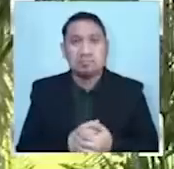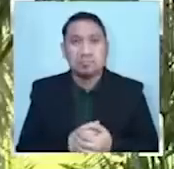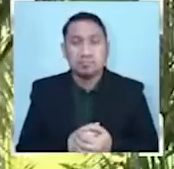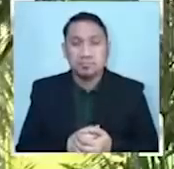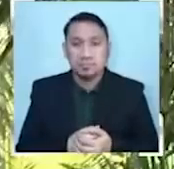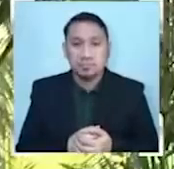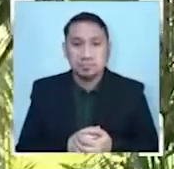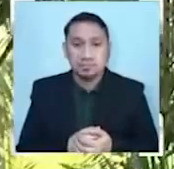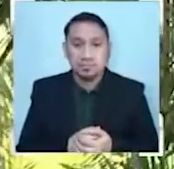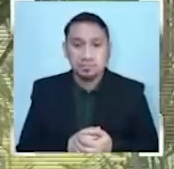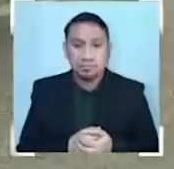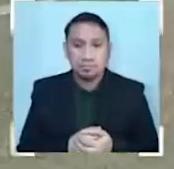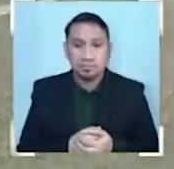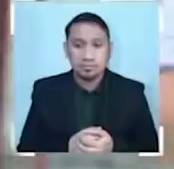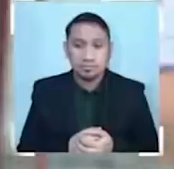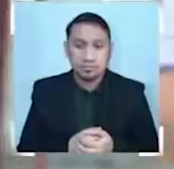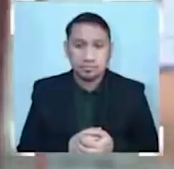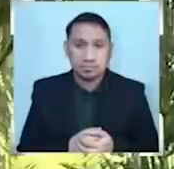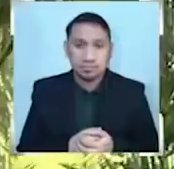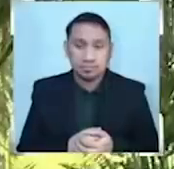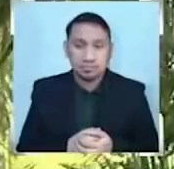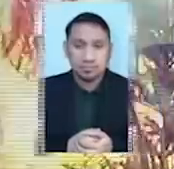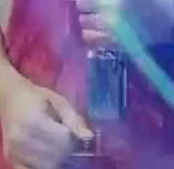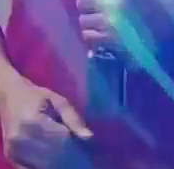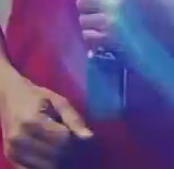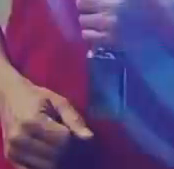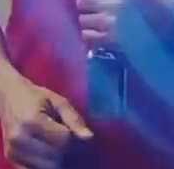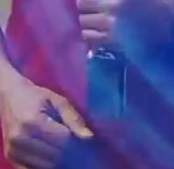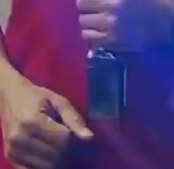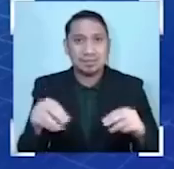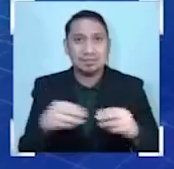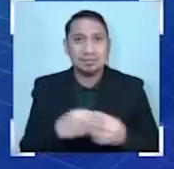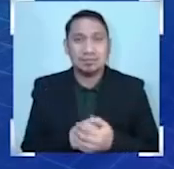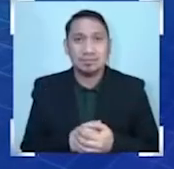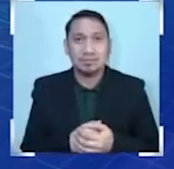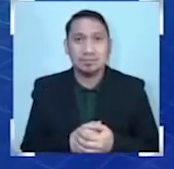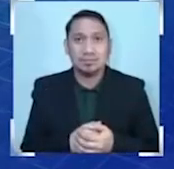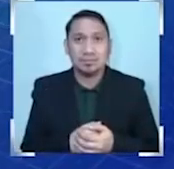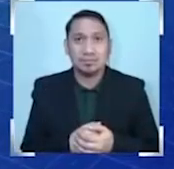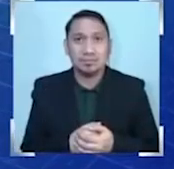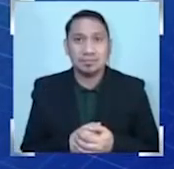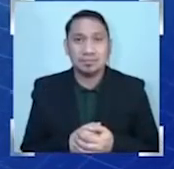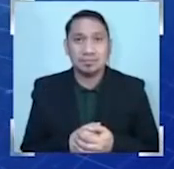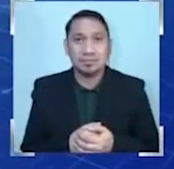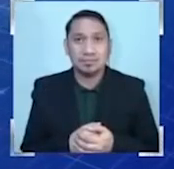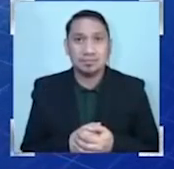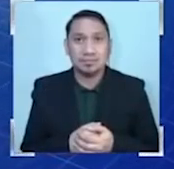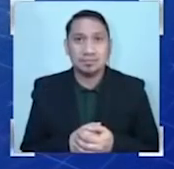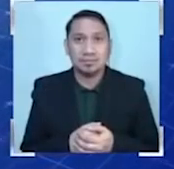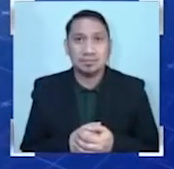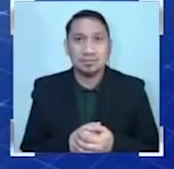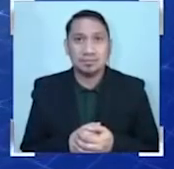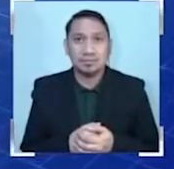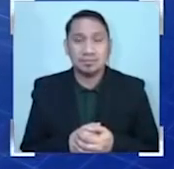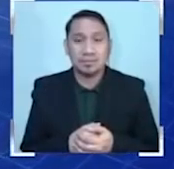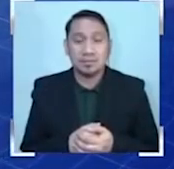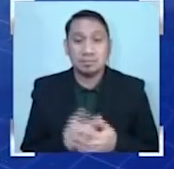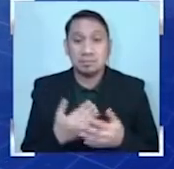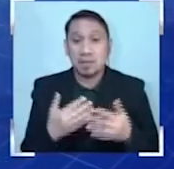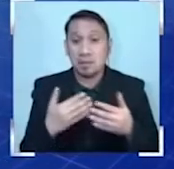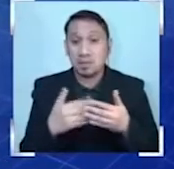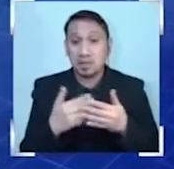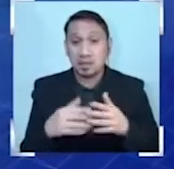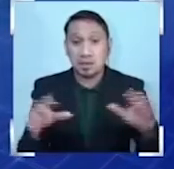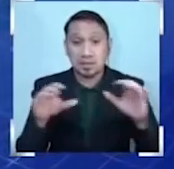Ako si Sanima Refran. Kami ang inyong saksi. Matatapos na raw ang maliligayang araw ng mga